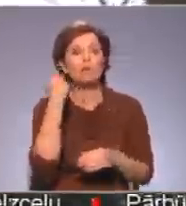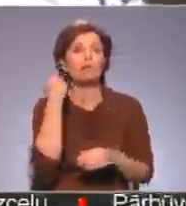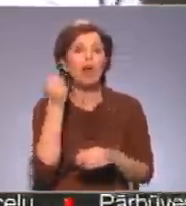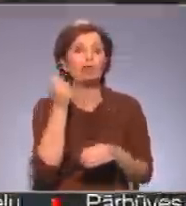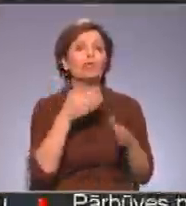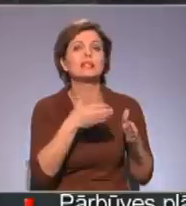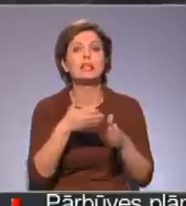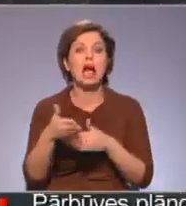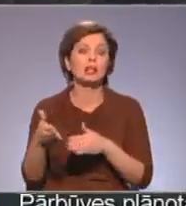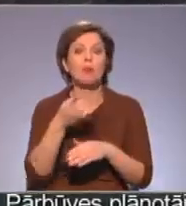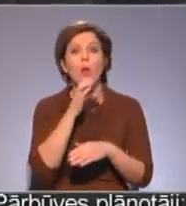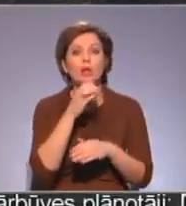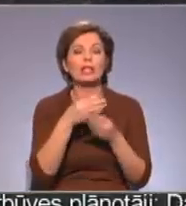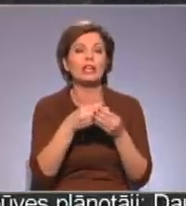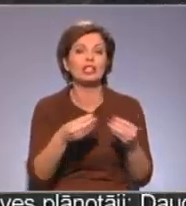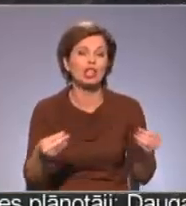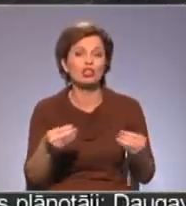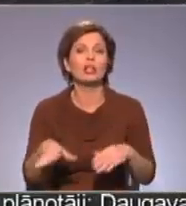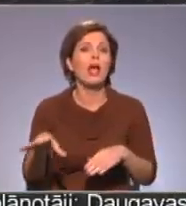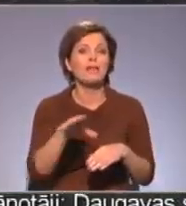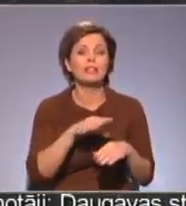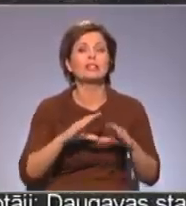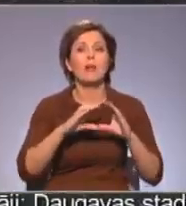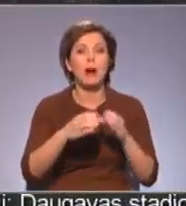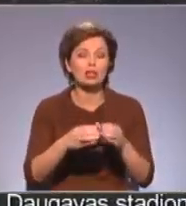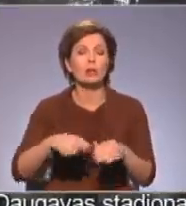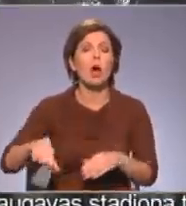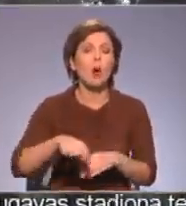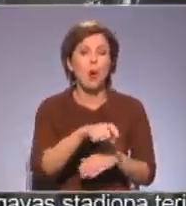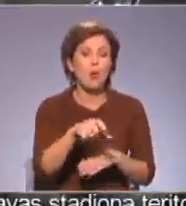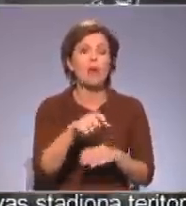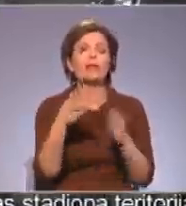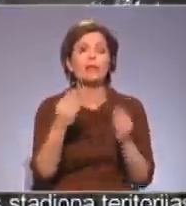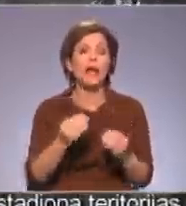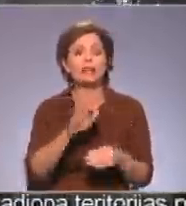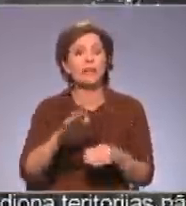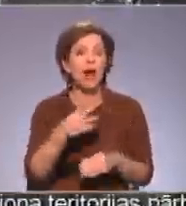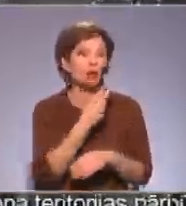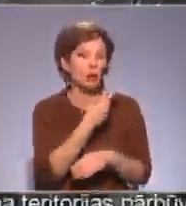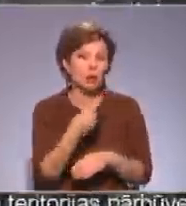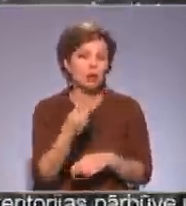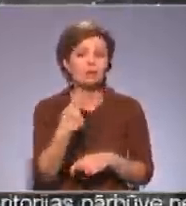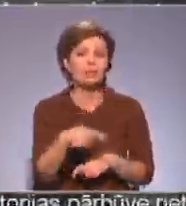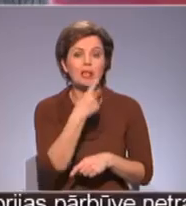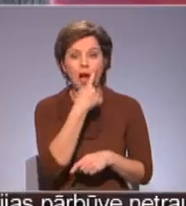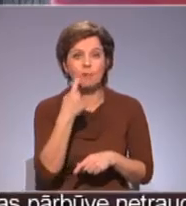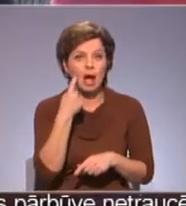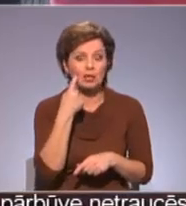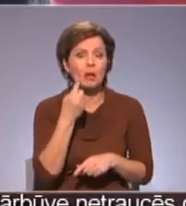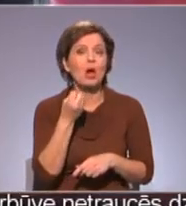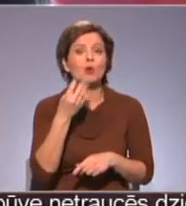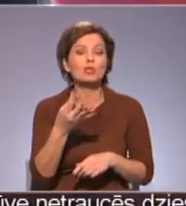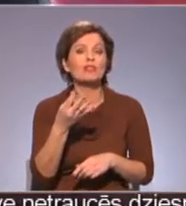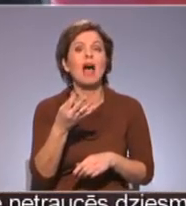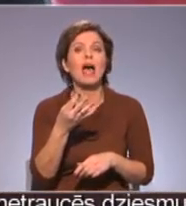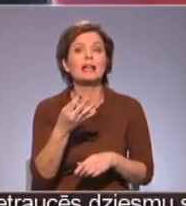ietekmē ūdens resursu izsīkšanu visā pasaulē. Arī upi ūdens dienā bērni uzlūko ar citām acīm, uzsver dabas izglītības